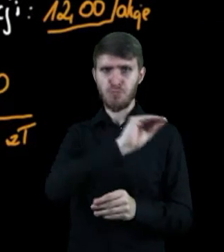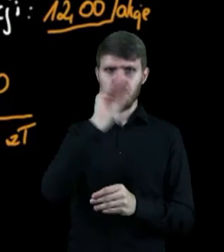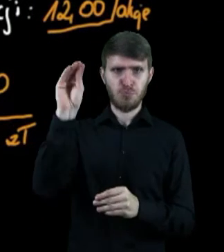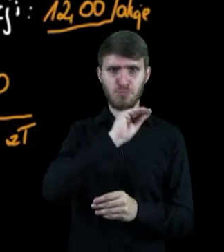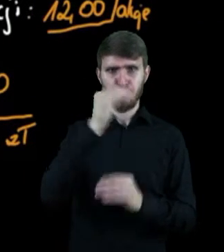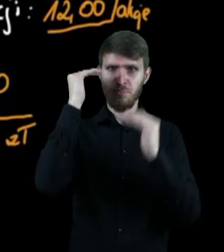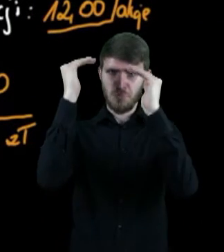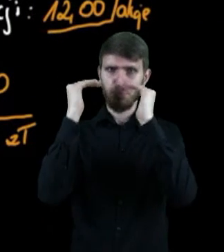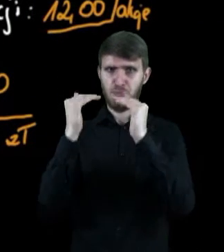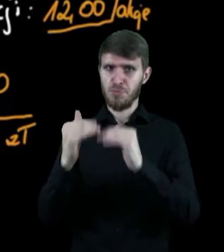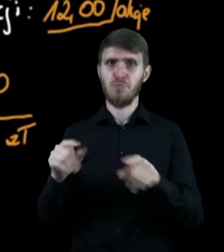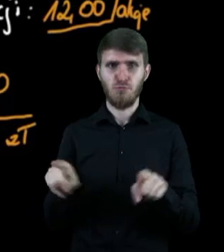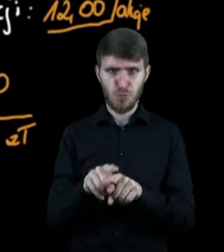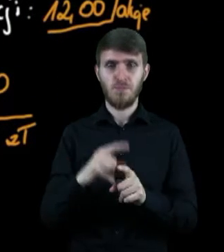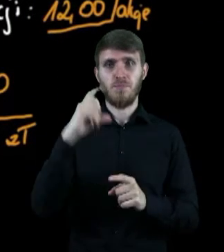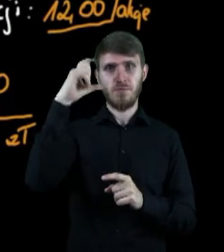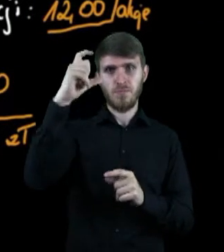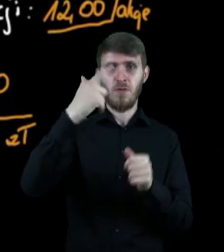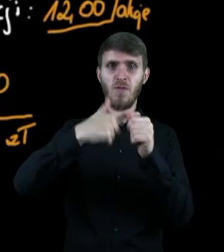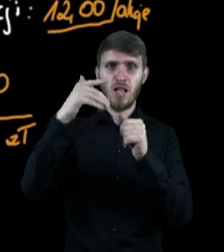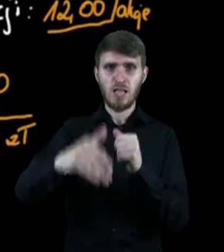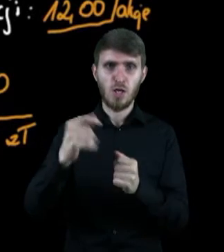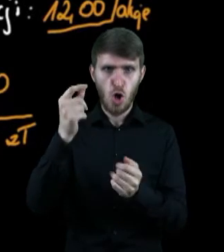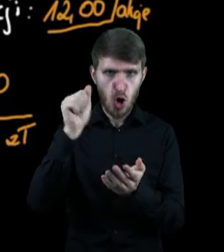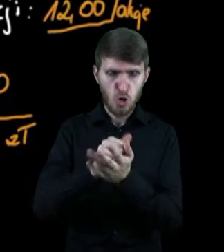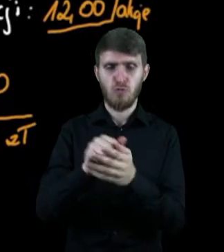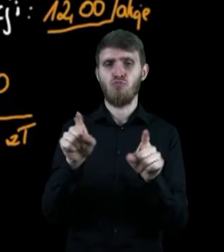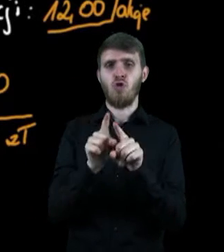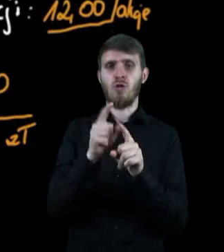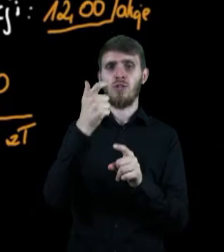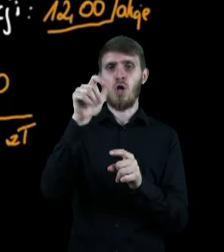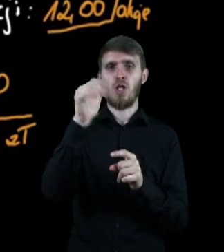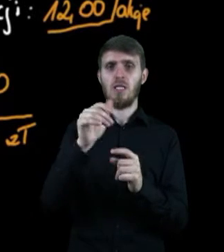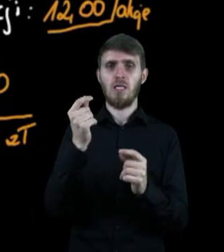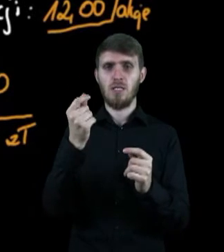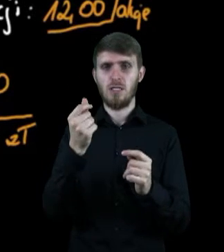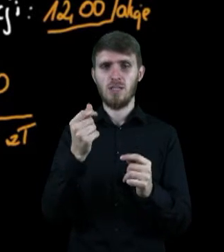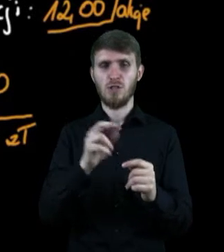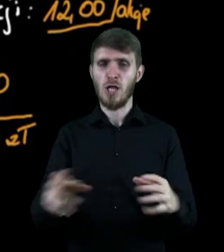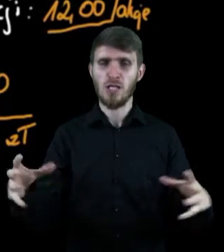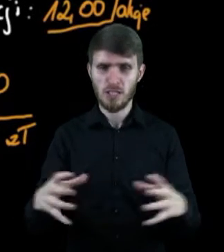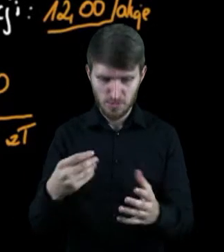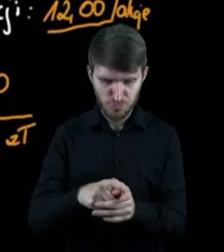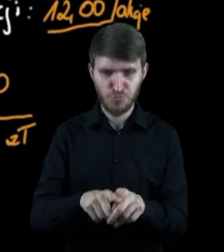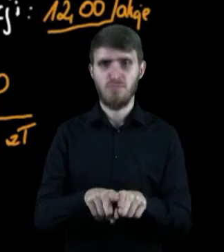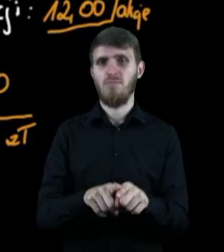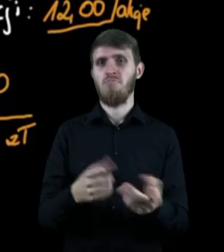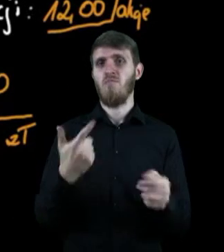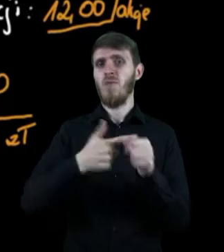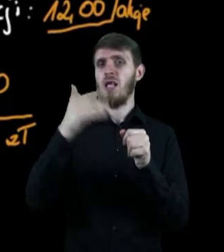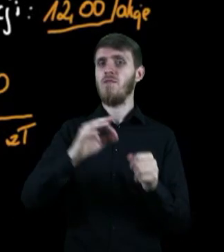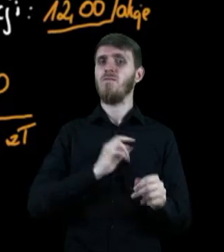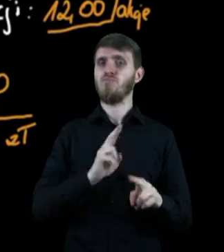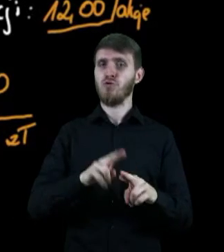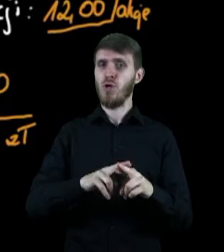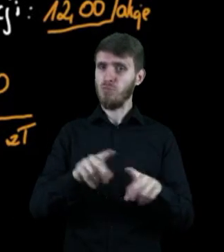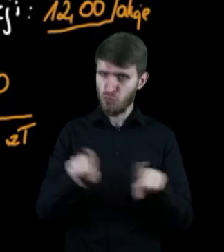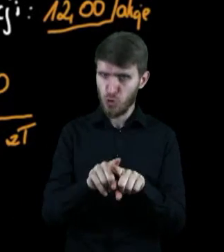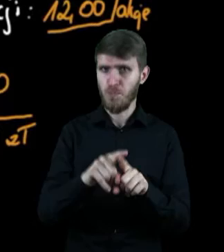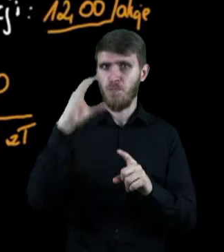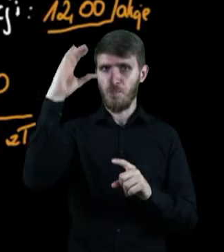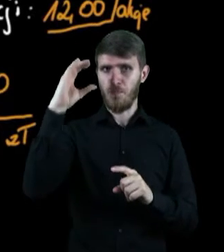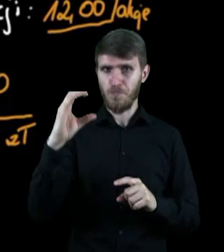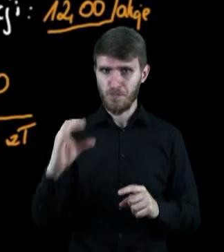ten sam wykres pojawia się tutaj, czyli 20 tysięcy w gotówce, 100 tysięcy w towarach i 20